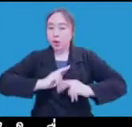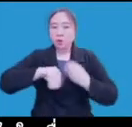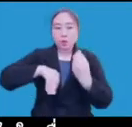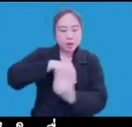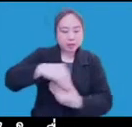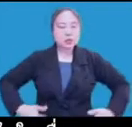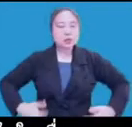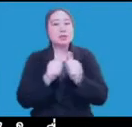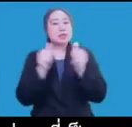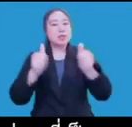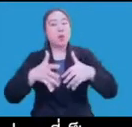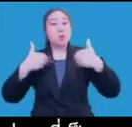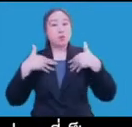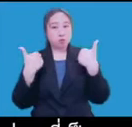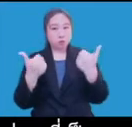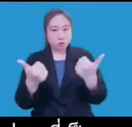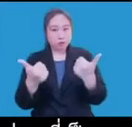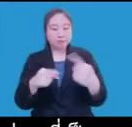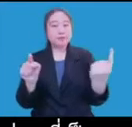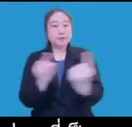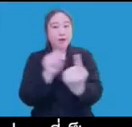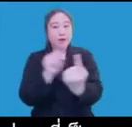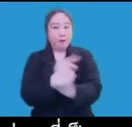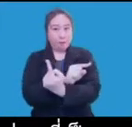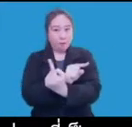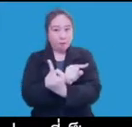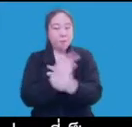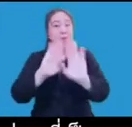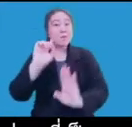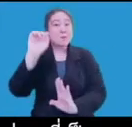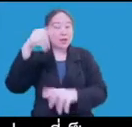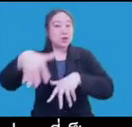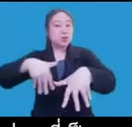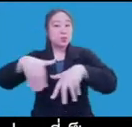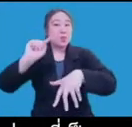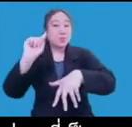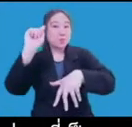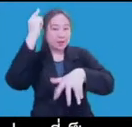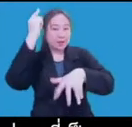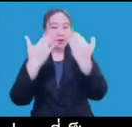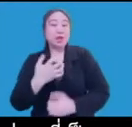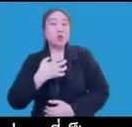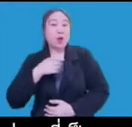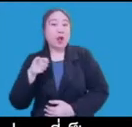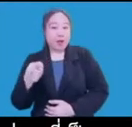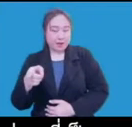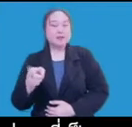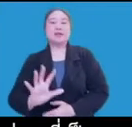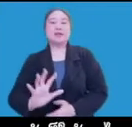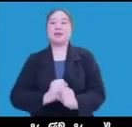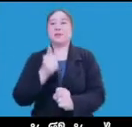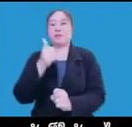คุณภาพชีวิตดีและมีความสุขสังคมยุคใหม่หรือชุมชนใหม่ที่เราต้องการก็จะเกิดขึ้น